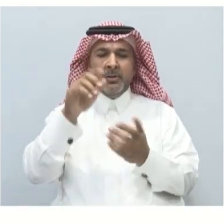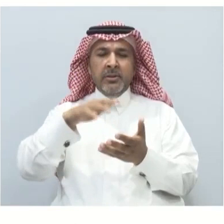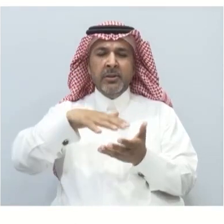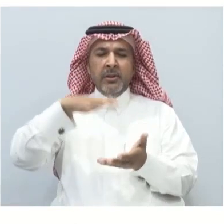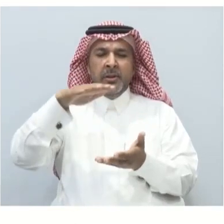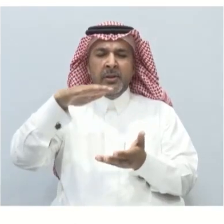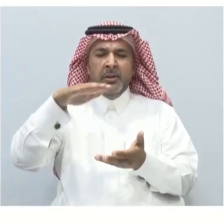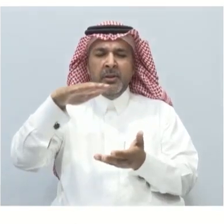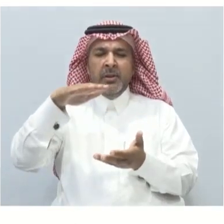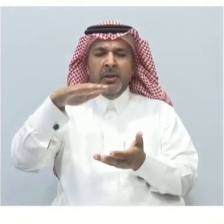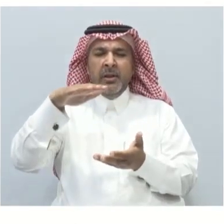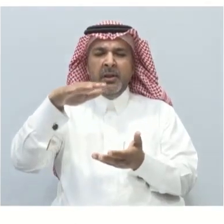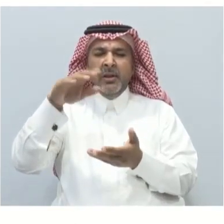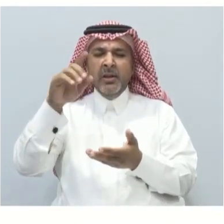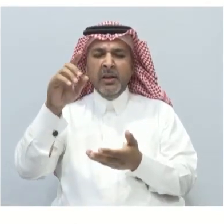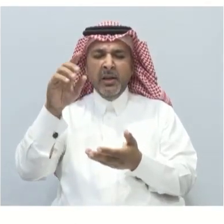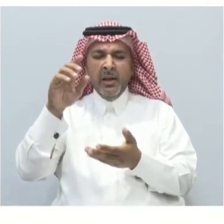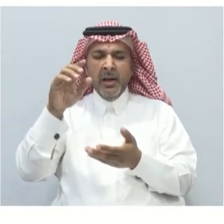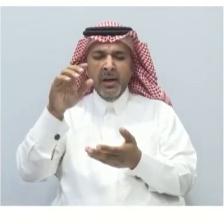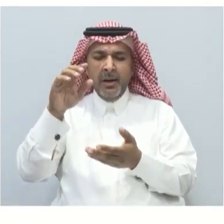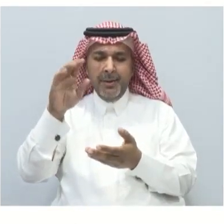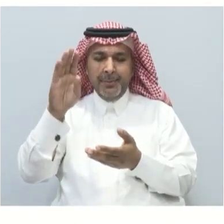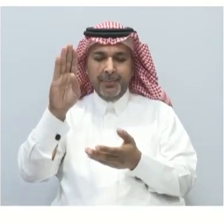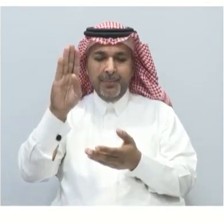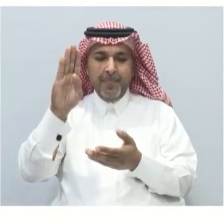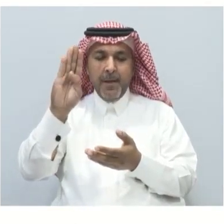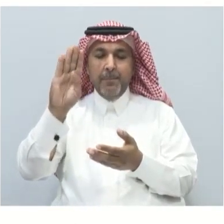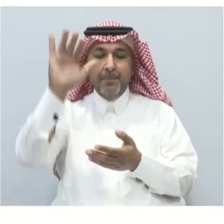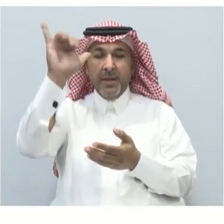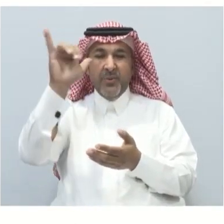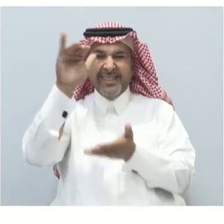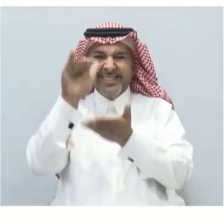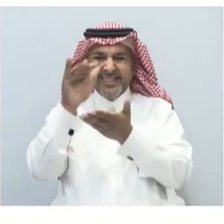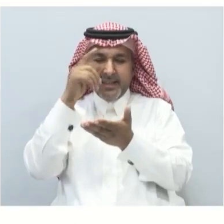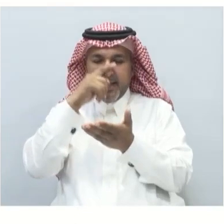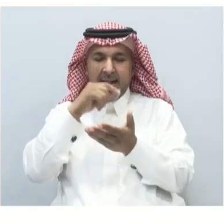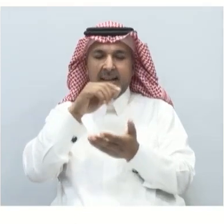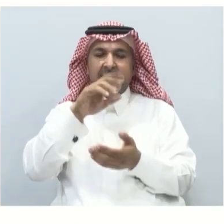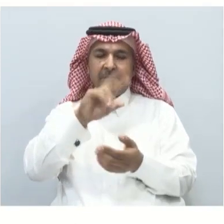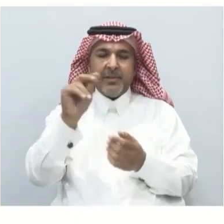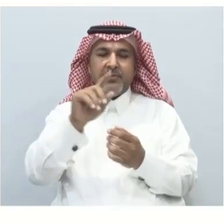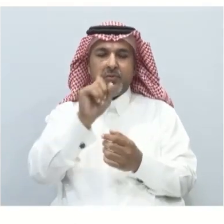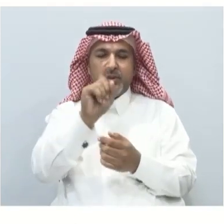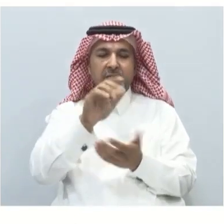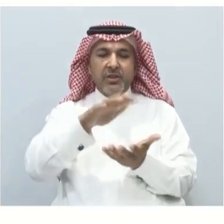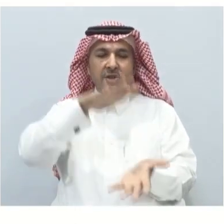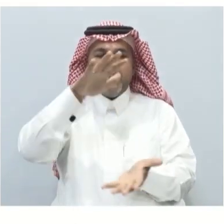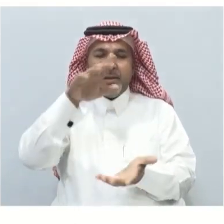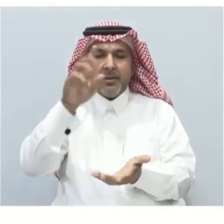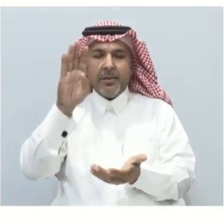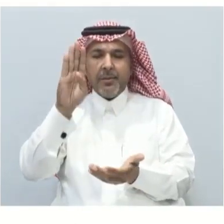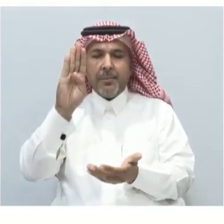داله النمو اللي يكون فيها ي اكبر من الواحد او الاساس اكبر من واحد اما في داله